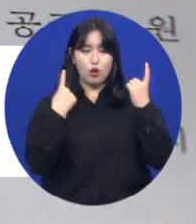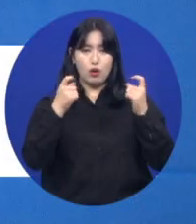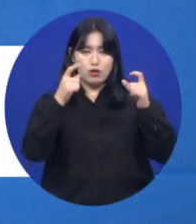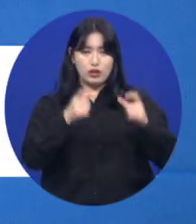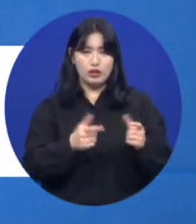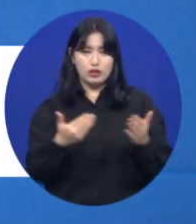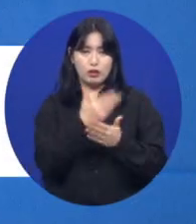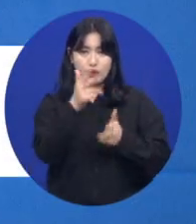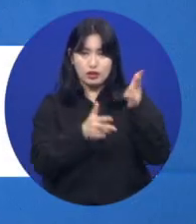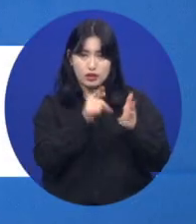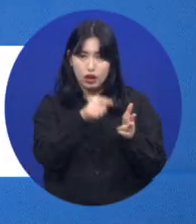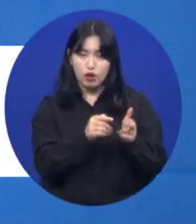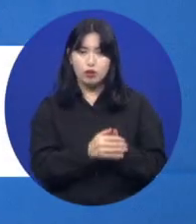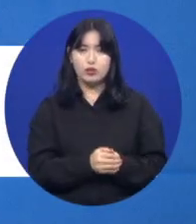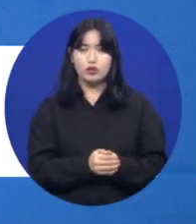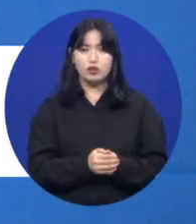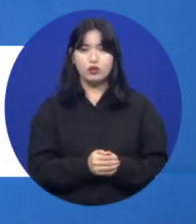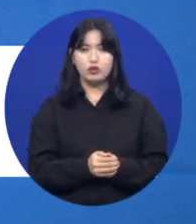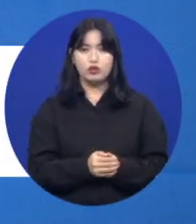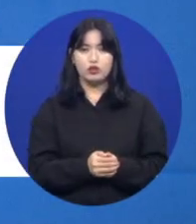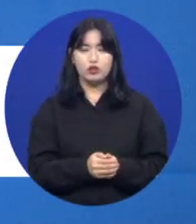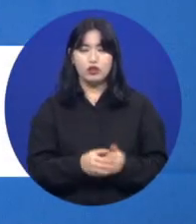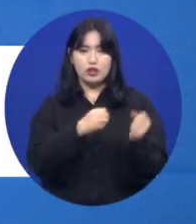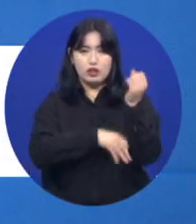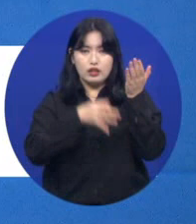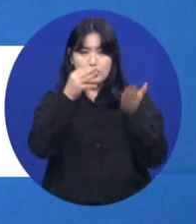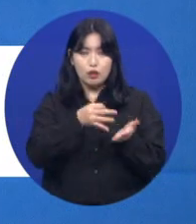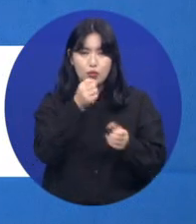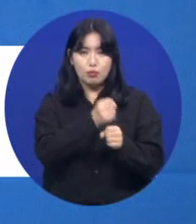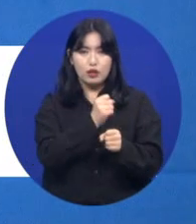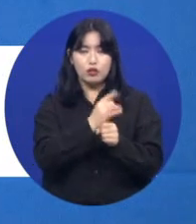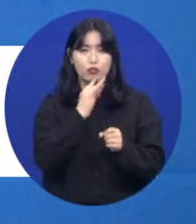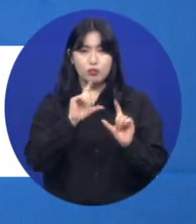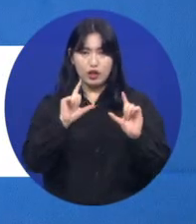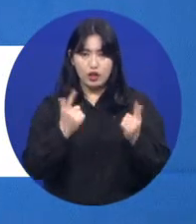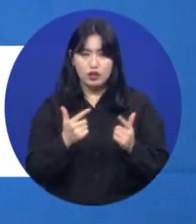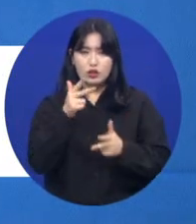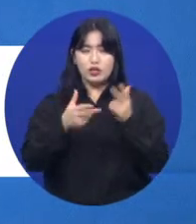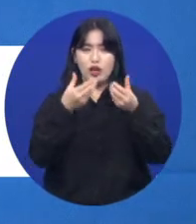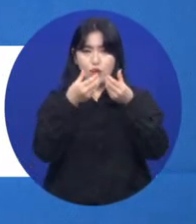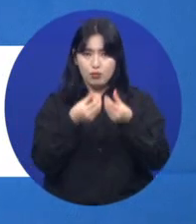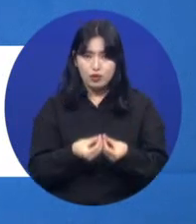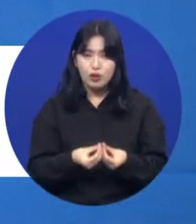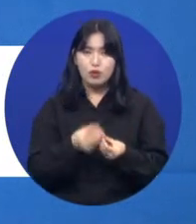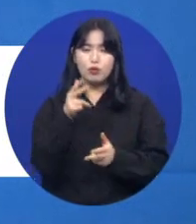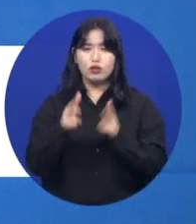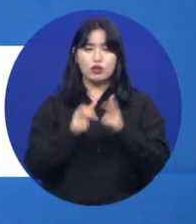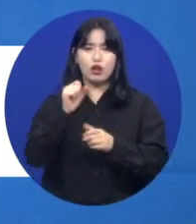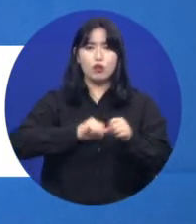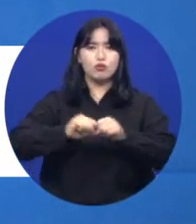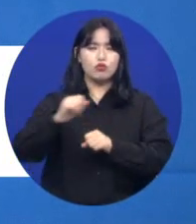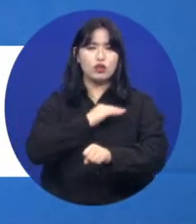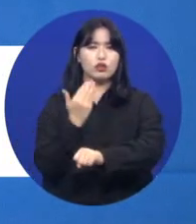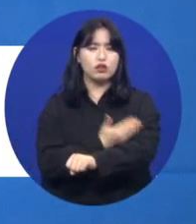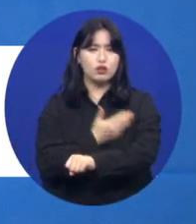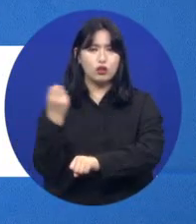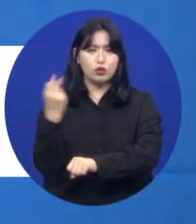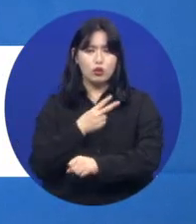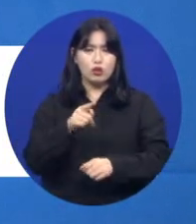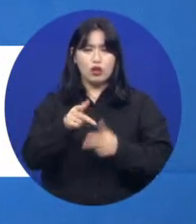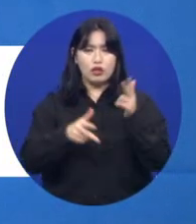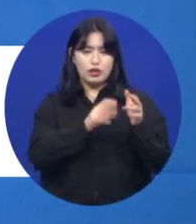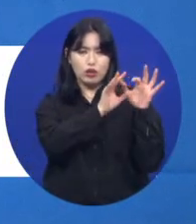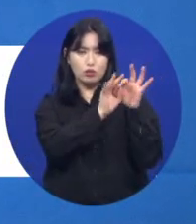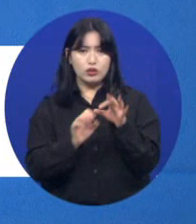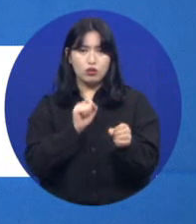개발 사업은 자본 조달뿐만 아니라 사업 내용, 사업 수행 능력과 사업